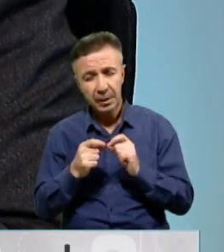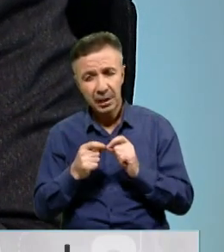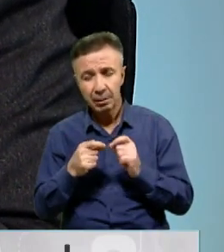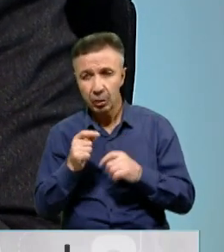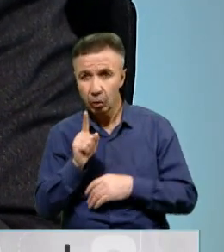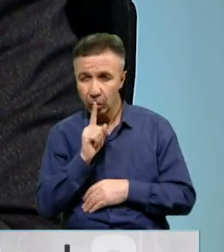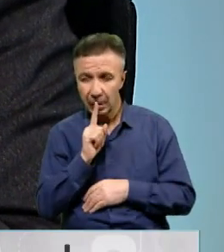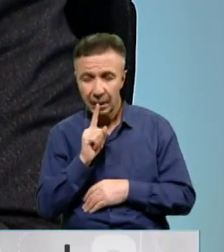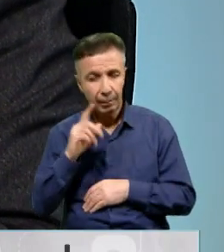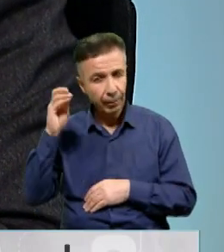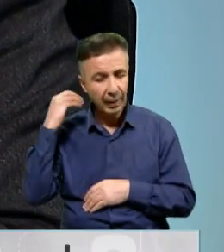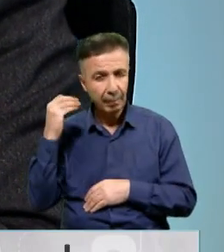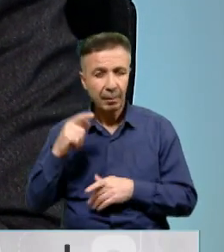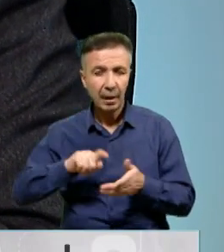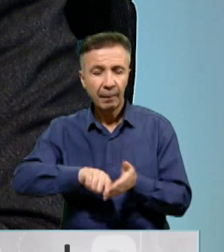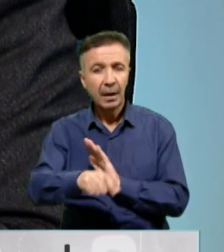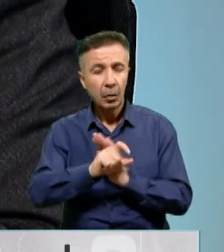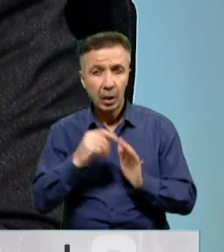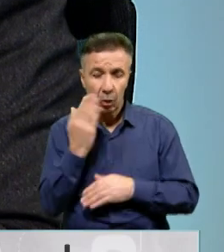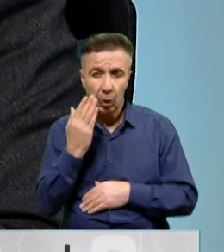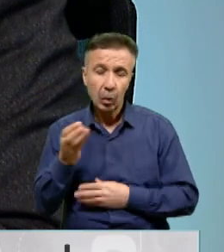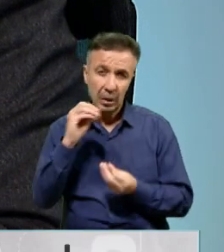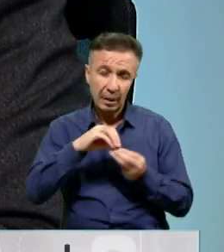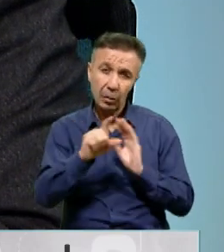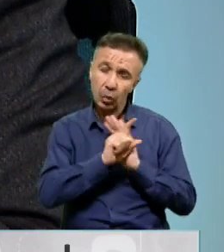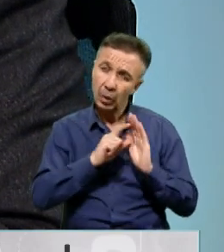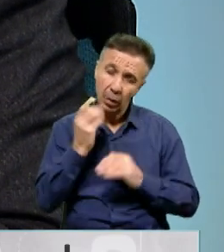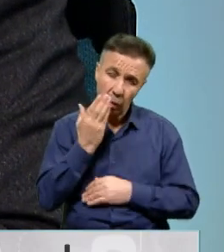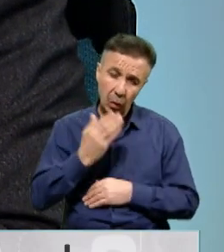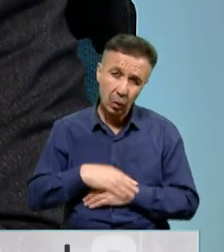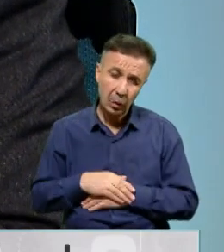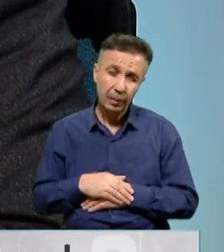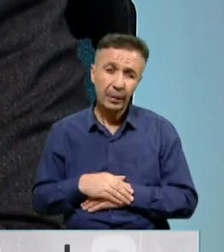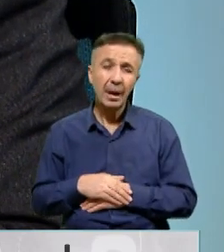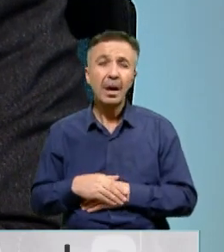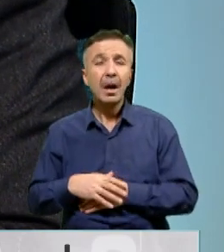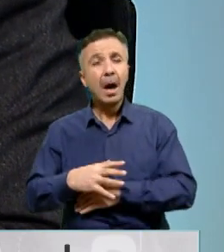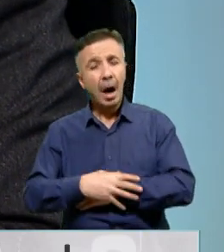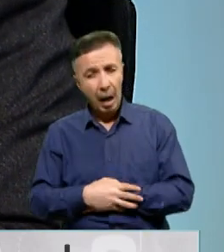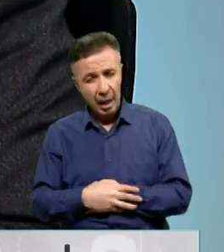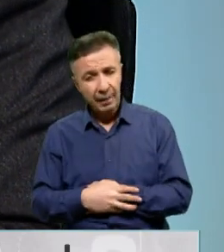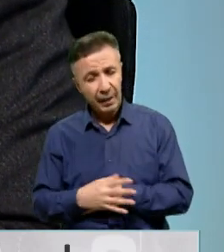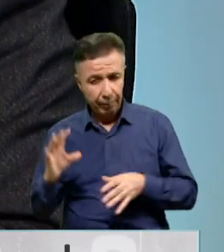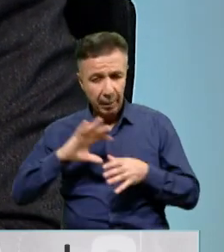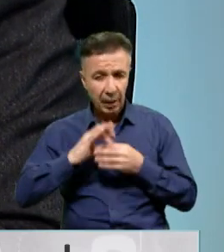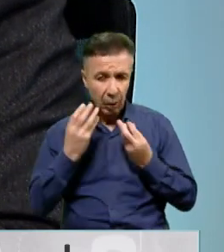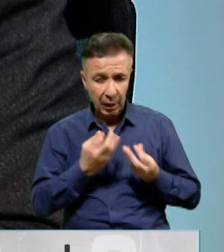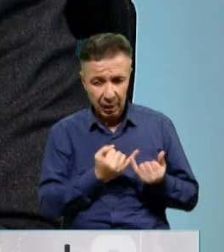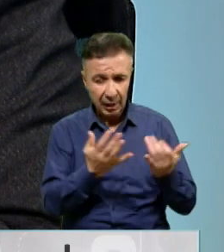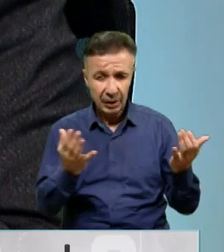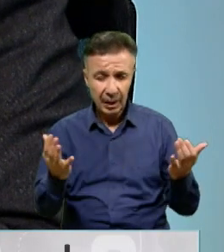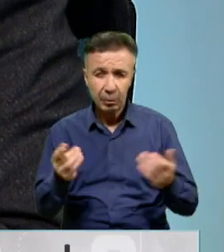Efendim imam orada Fatiha'yı okur, Zamm-ı Sure'yi okur. Hanefi kardeşlerimiz sadece susup